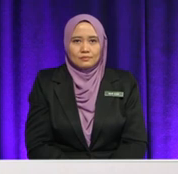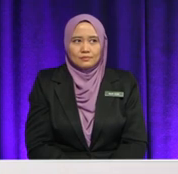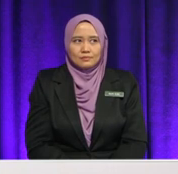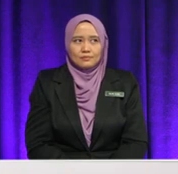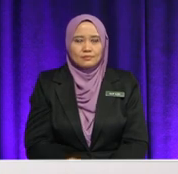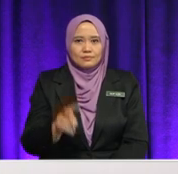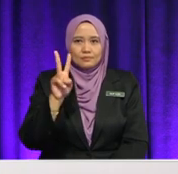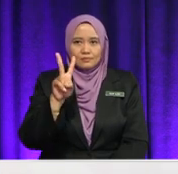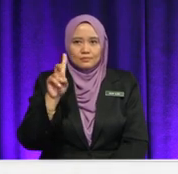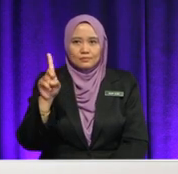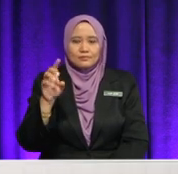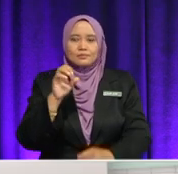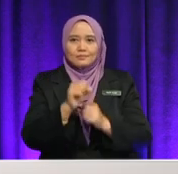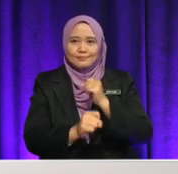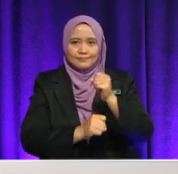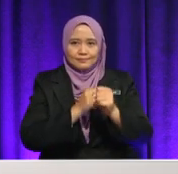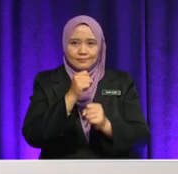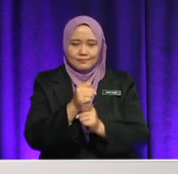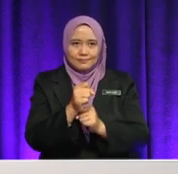21 tahun